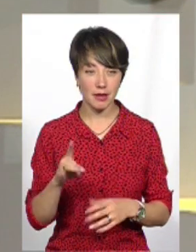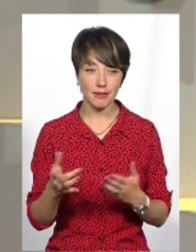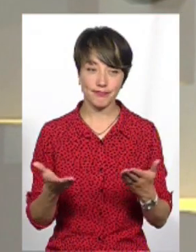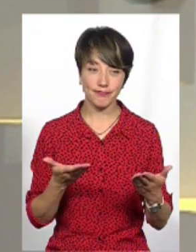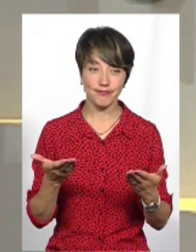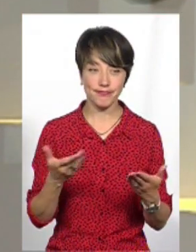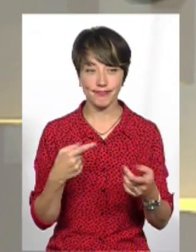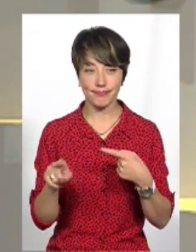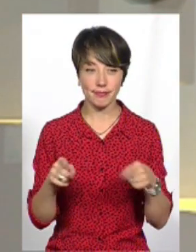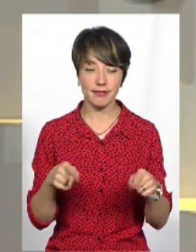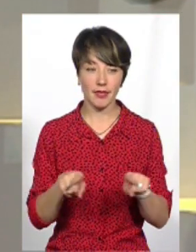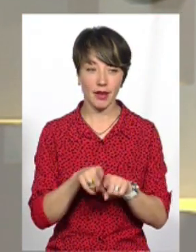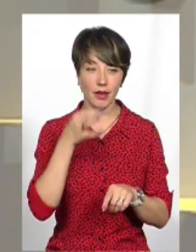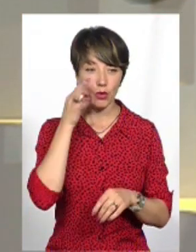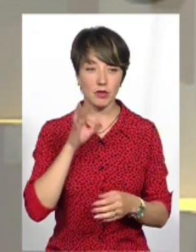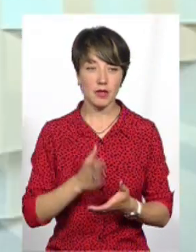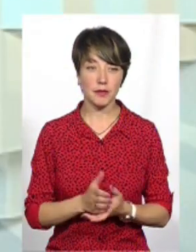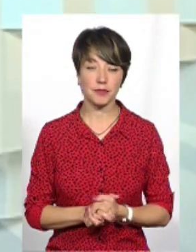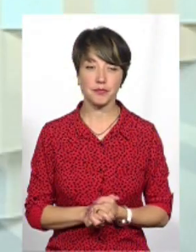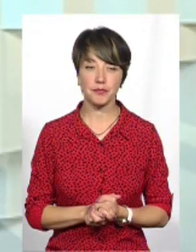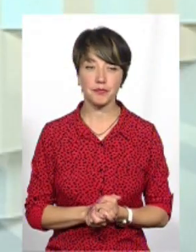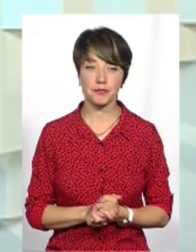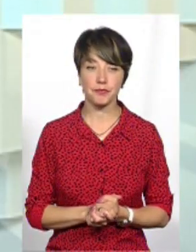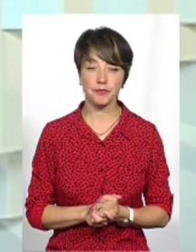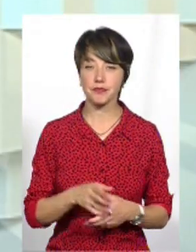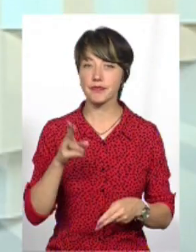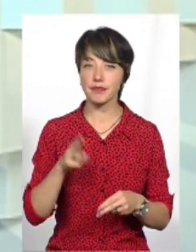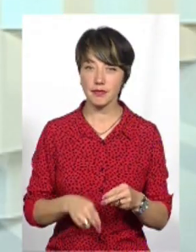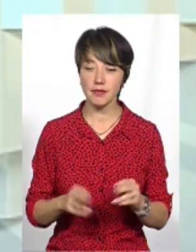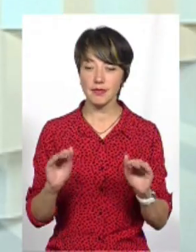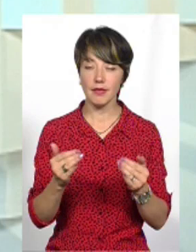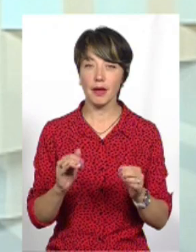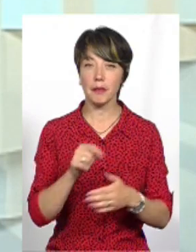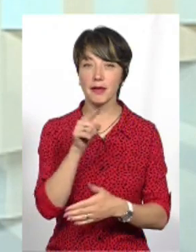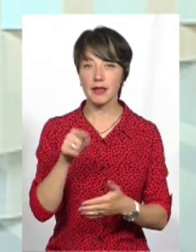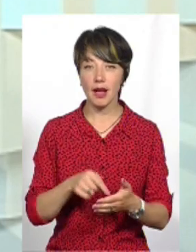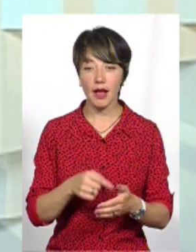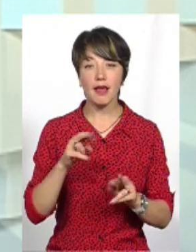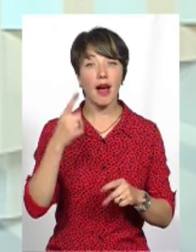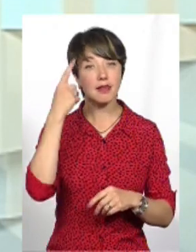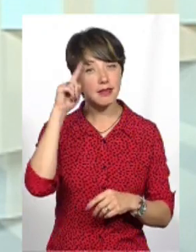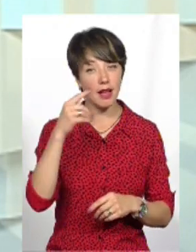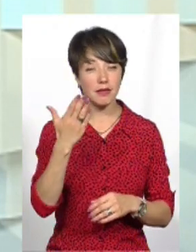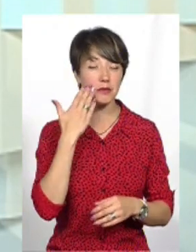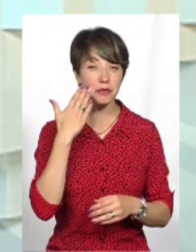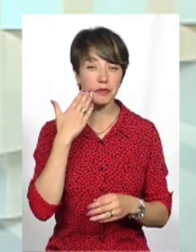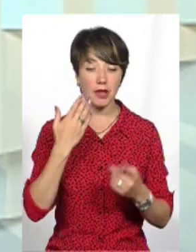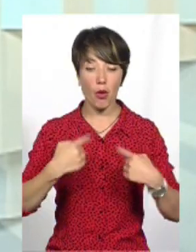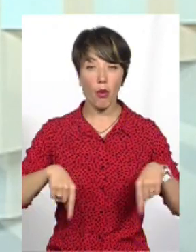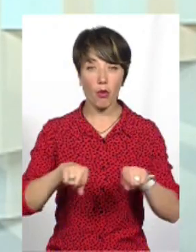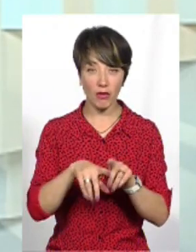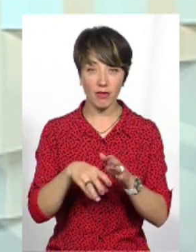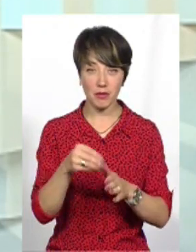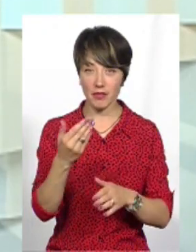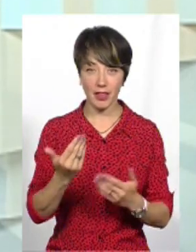Тобто, ну, така практика є. Дякую вам. І от на завершення ще одна порція бліців, цього разу на ваше орієнтування в окрузі,